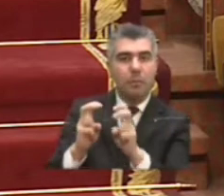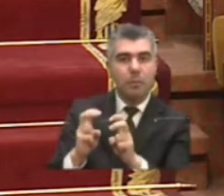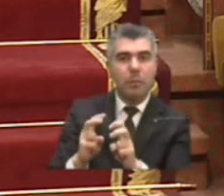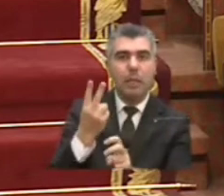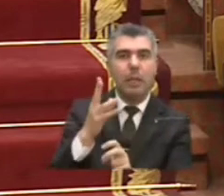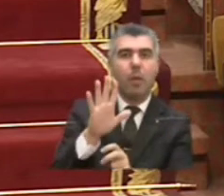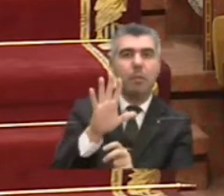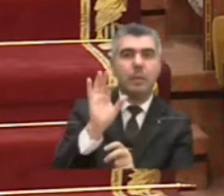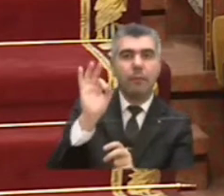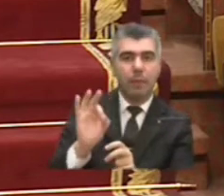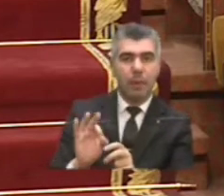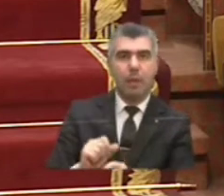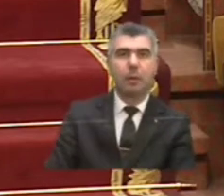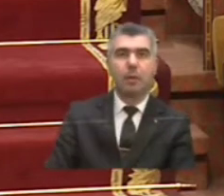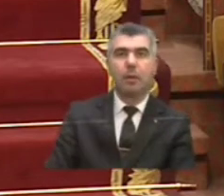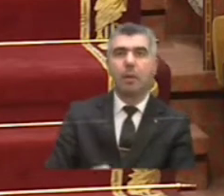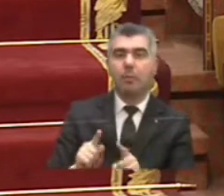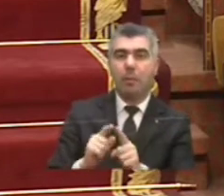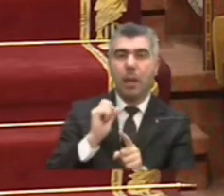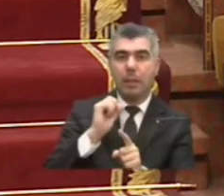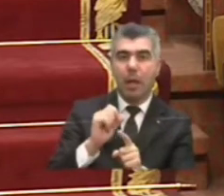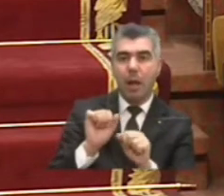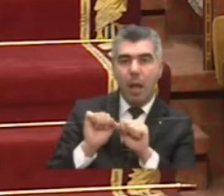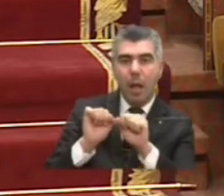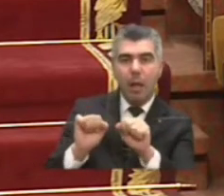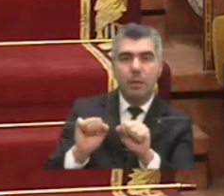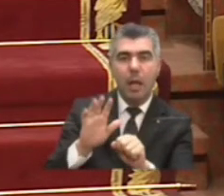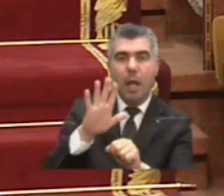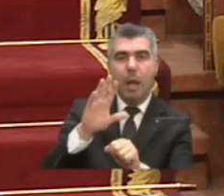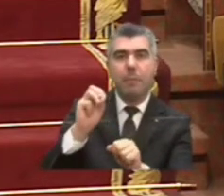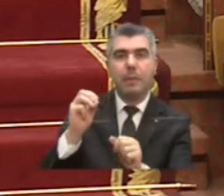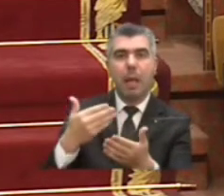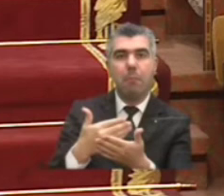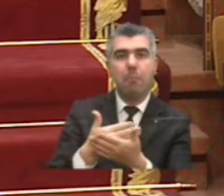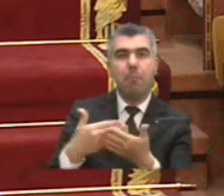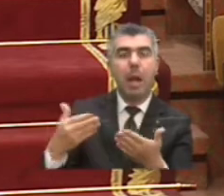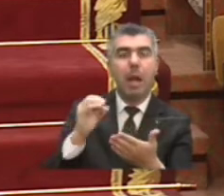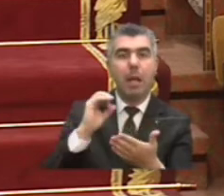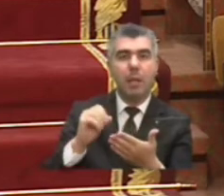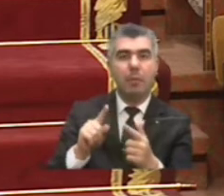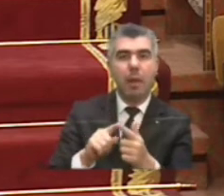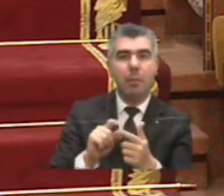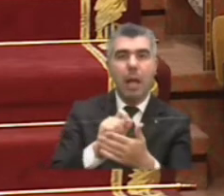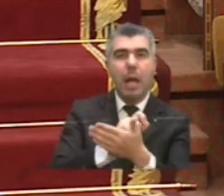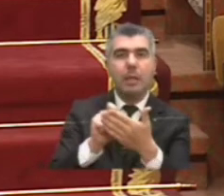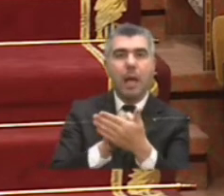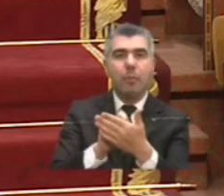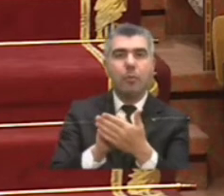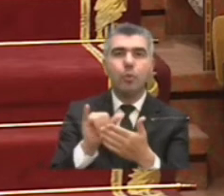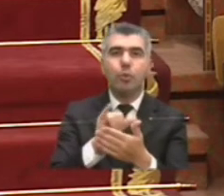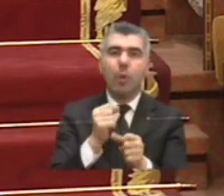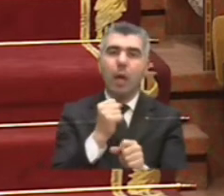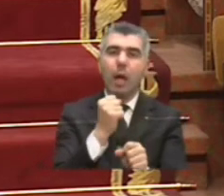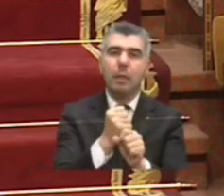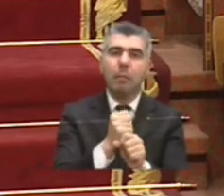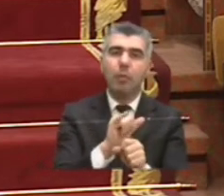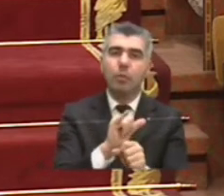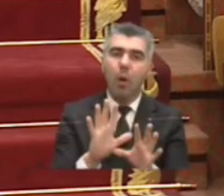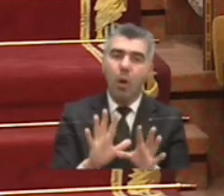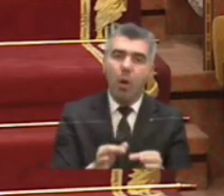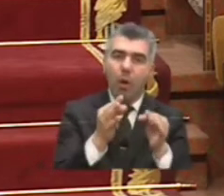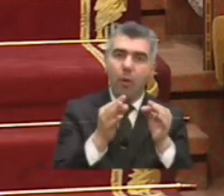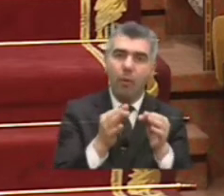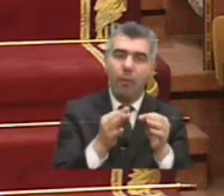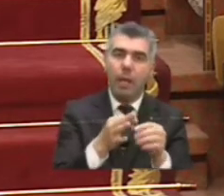52%. الاستثمار الخاص اللي هو 500 مليار اللي قال لكم جلالة الملك، عطاو لنا الحساب شحال درتوا ديال الاستثمار، شحال عطانا تاع مناصب